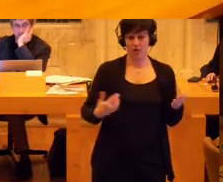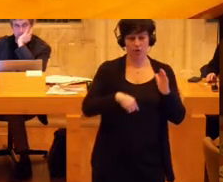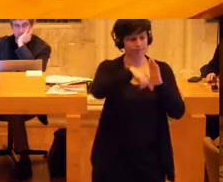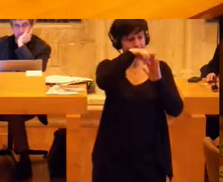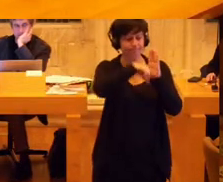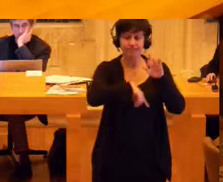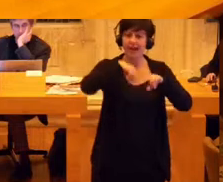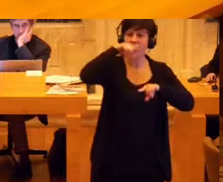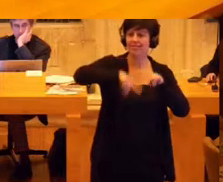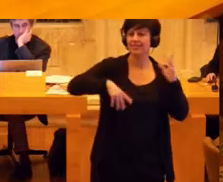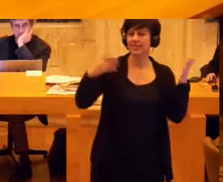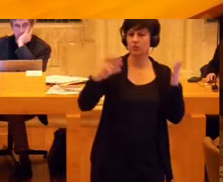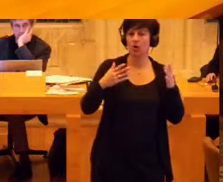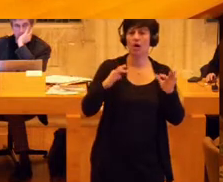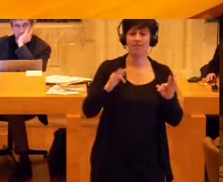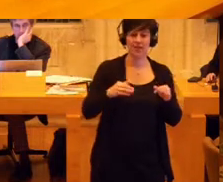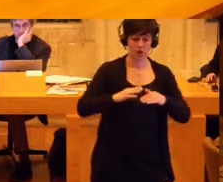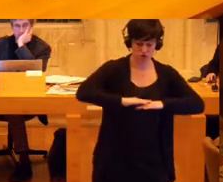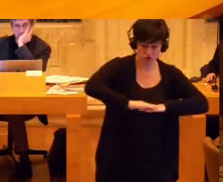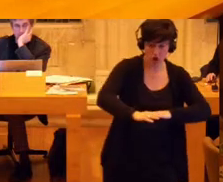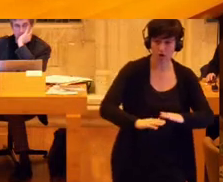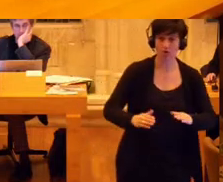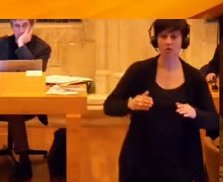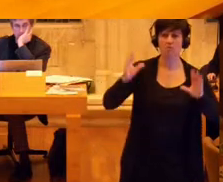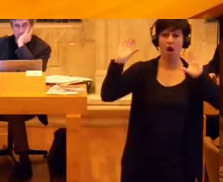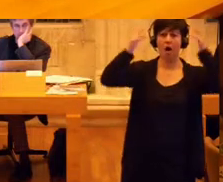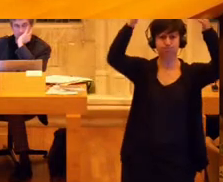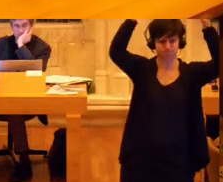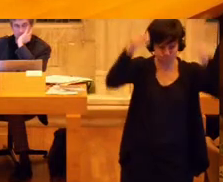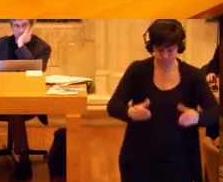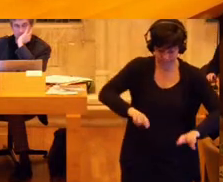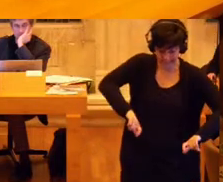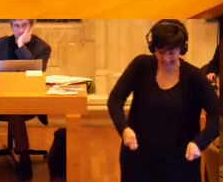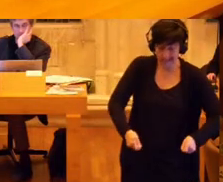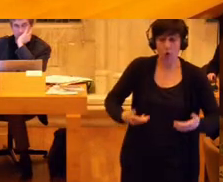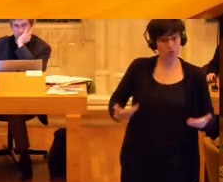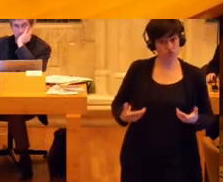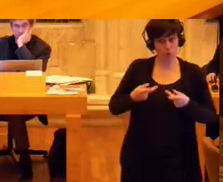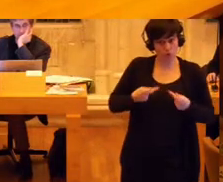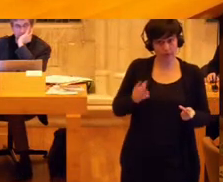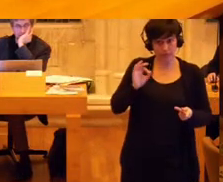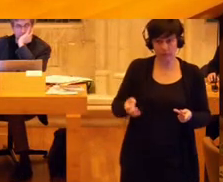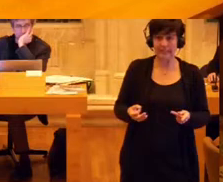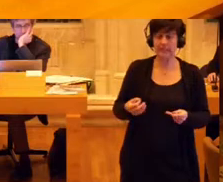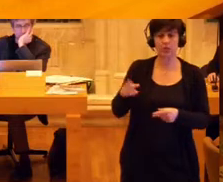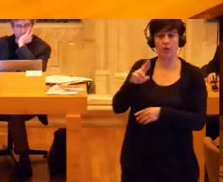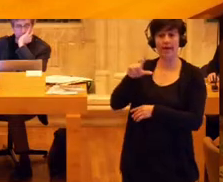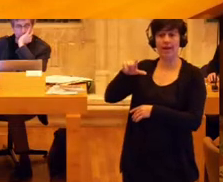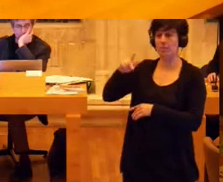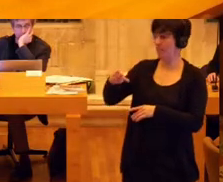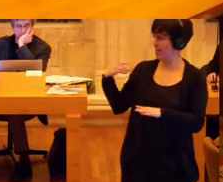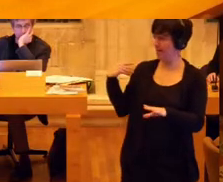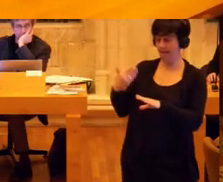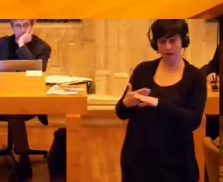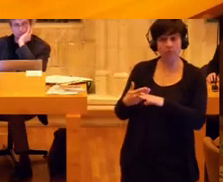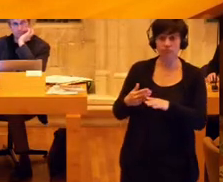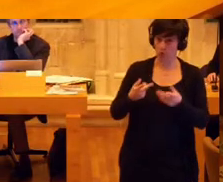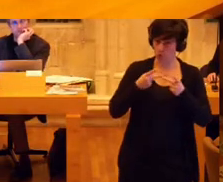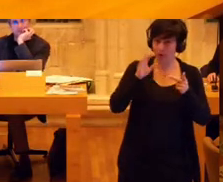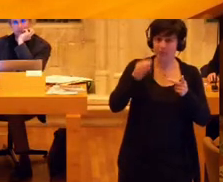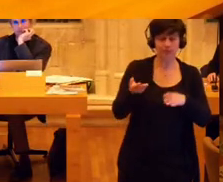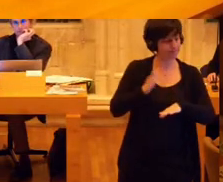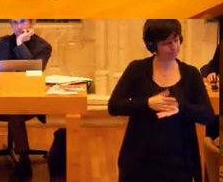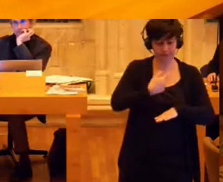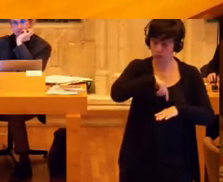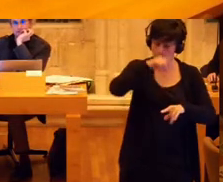de publicités scellées et installées au sol, alors qu'elles sont aujourd'hui autorisées dans le RLP de la ville de Caen, et on vient